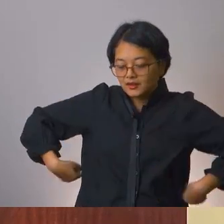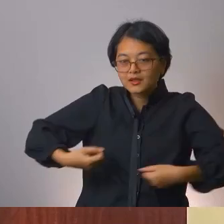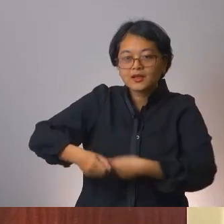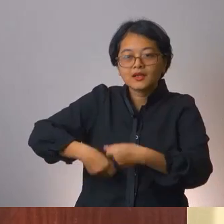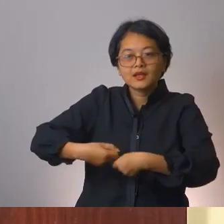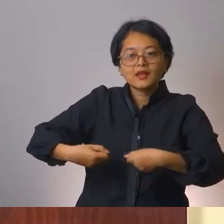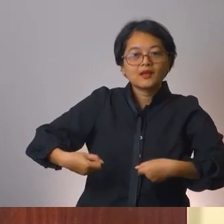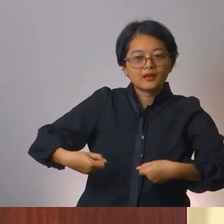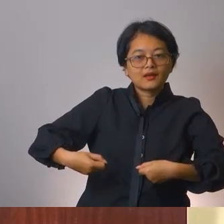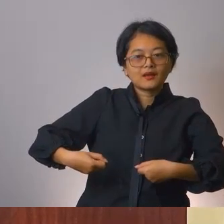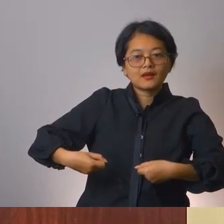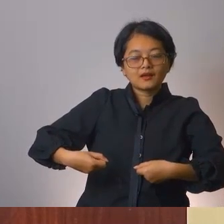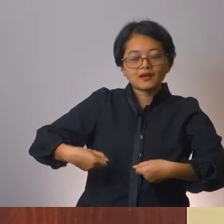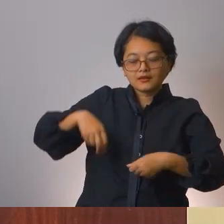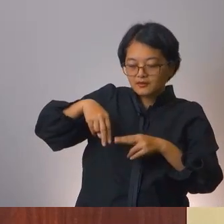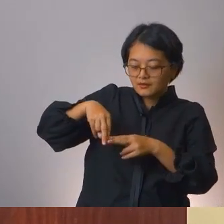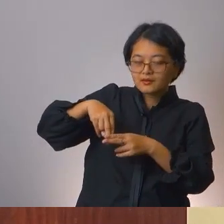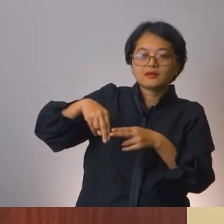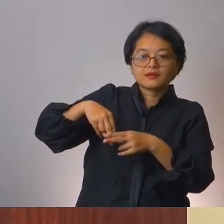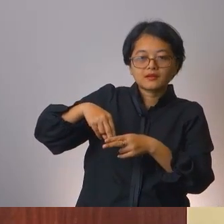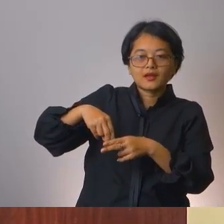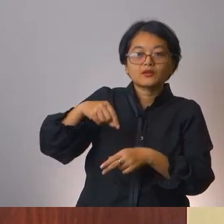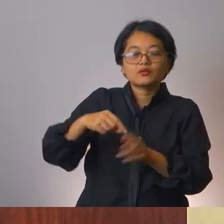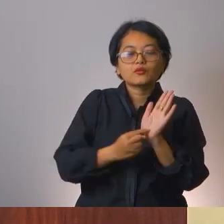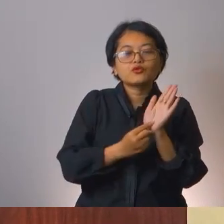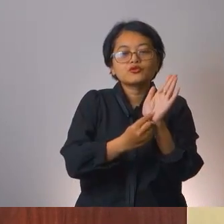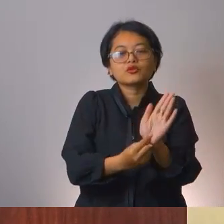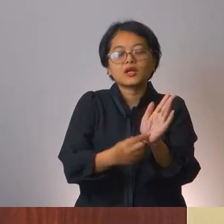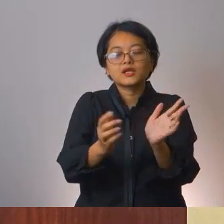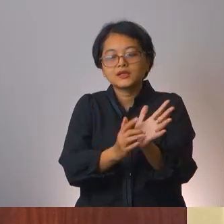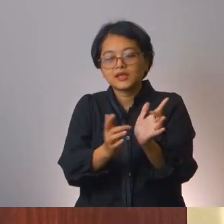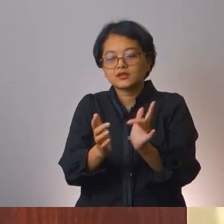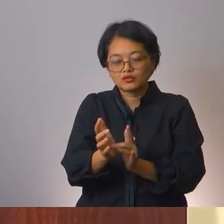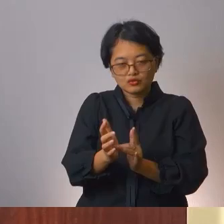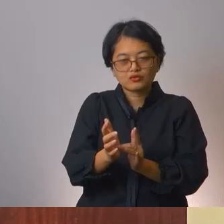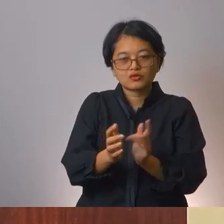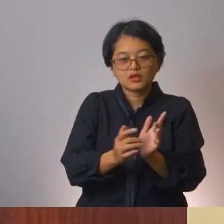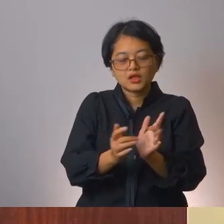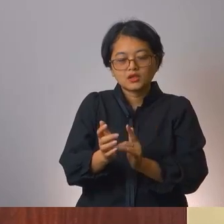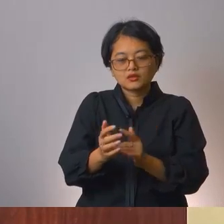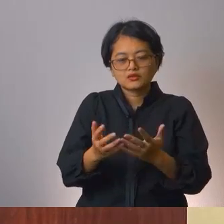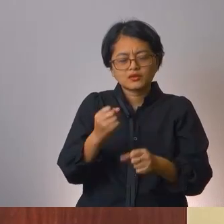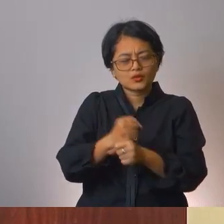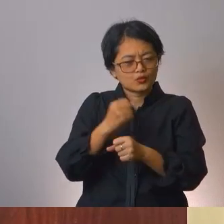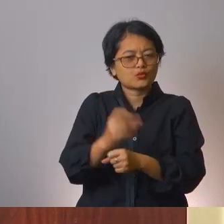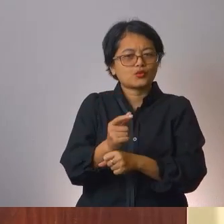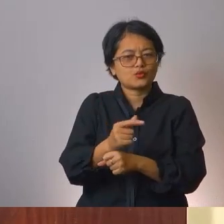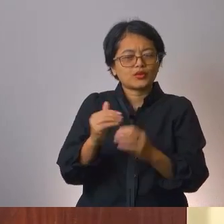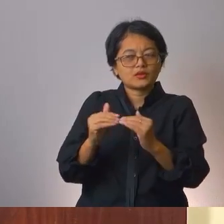melakukan sesuatu meskipun tidak pantas. Asalkan itu adalah kasih. Apakah